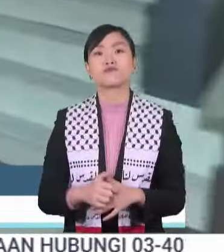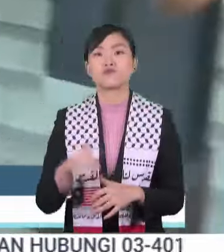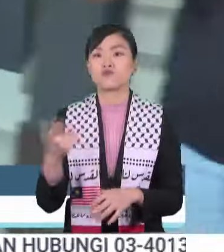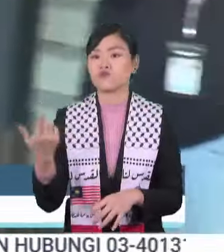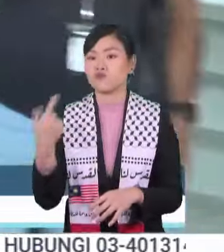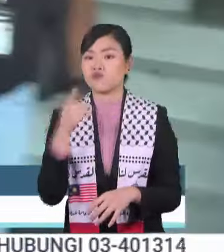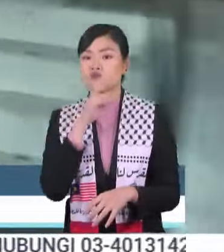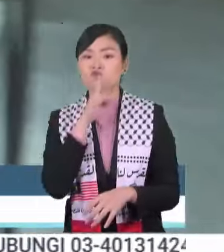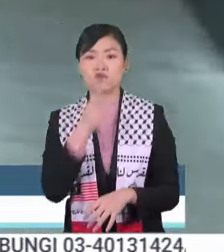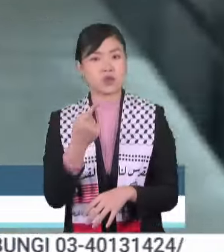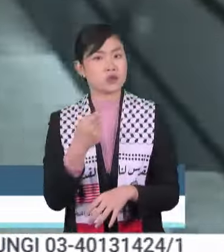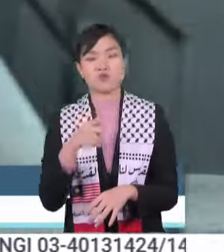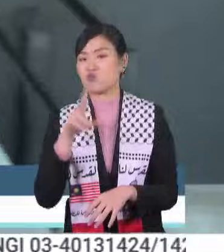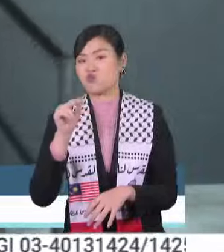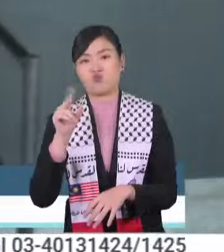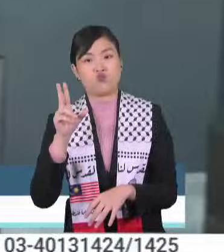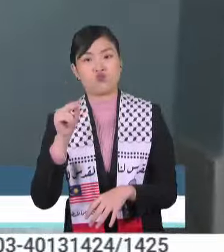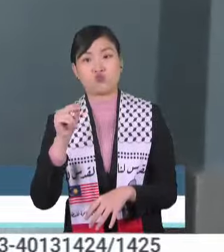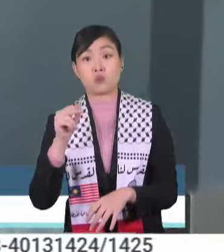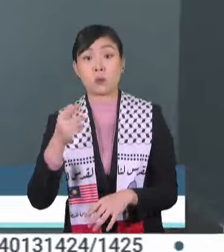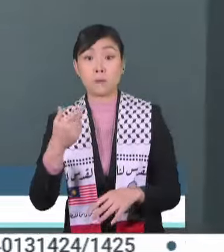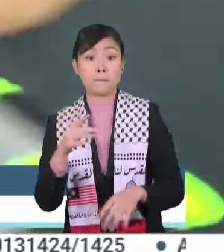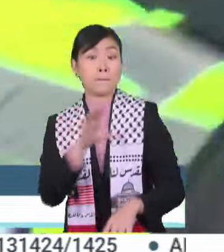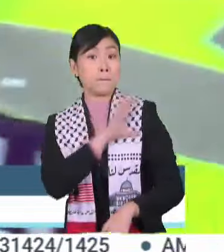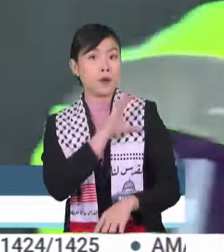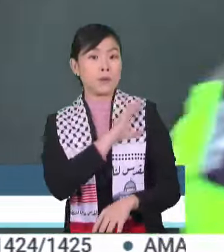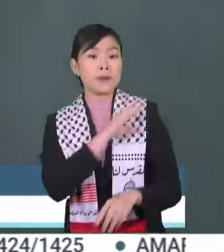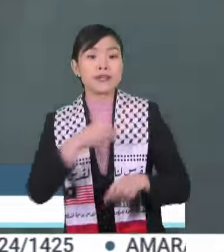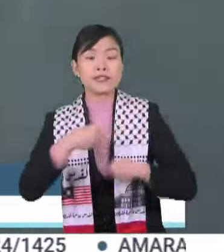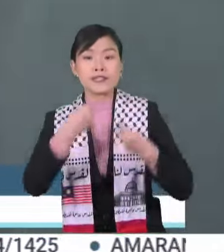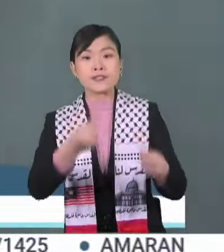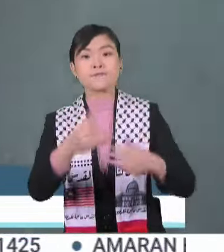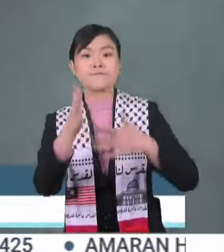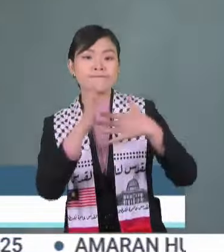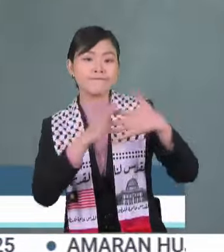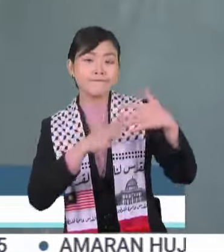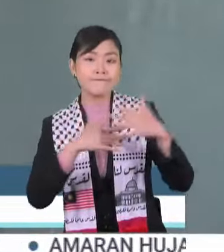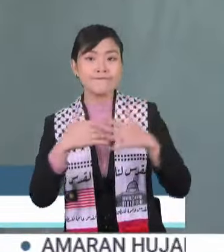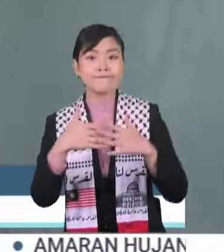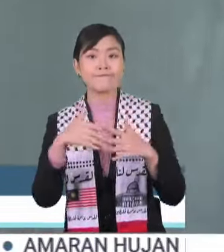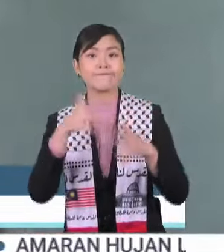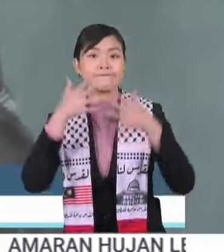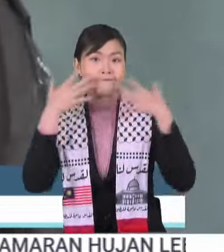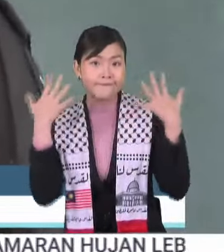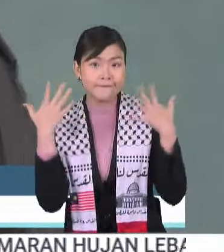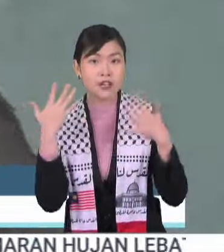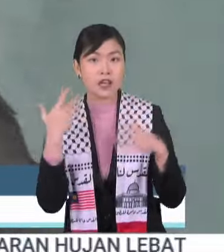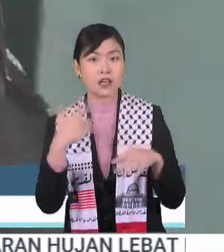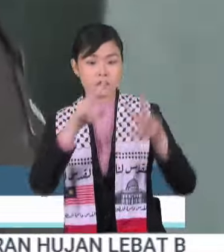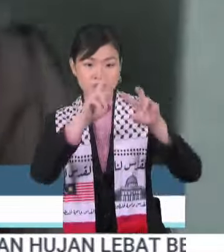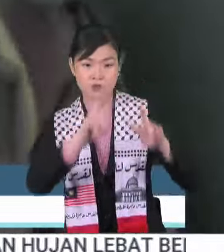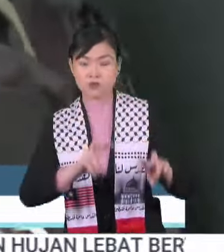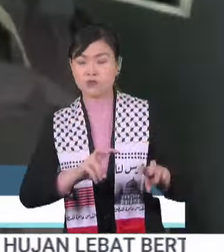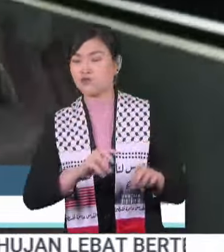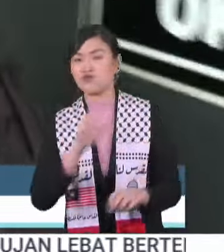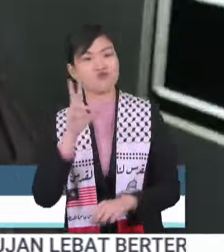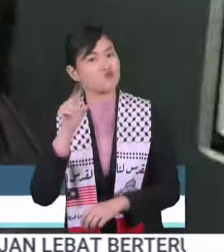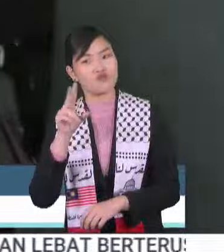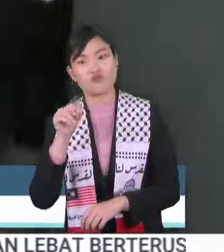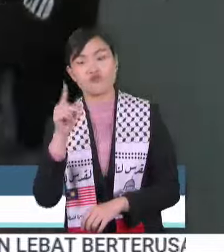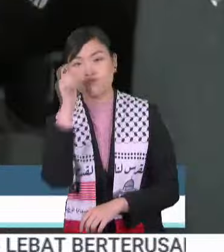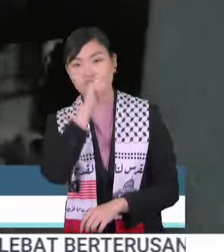menafikan dakwaan di media sosial bahawa polis seolah-olah memberi layanan mesra kepada suspek dalam siasatan kes tersebut